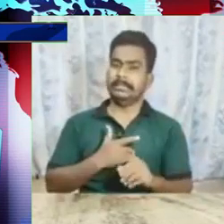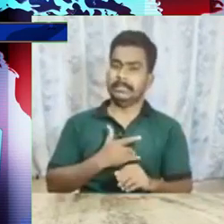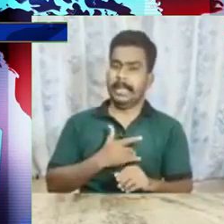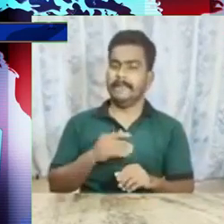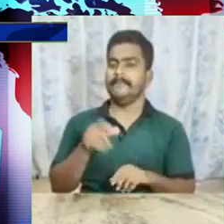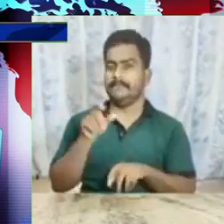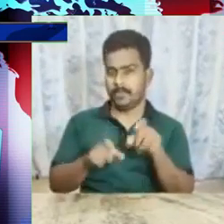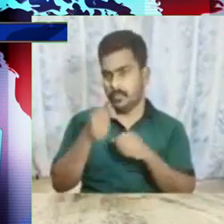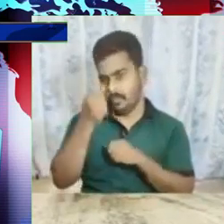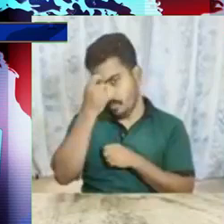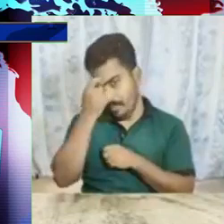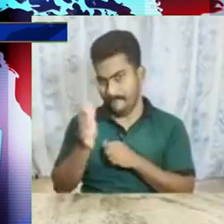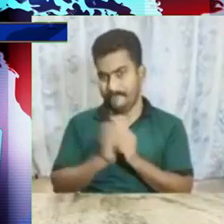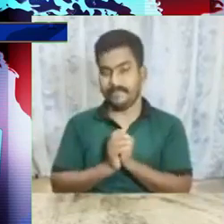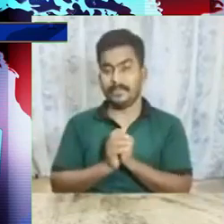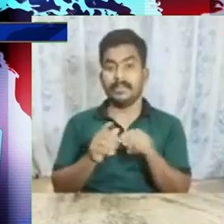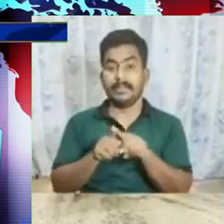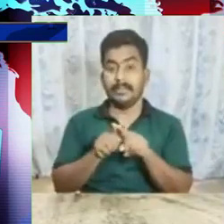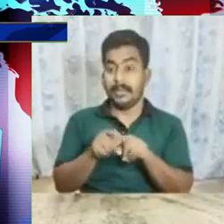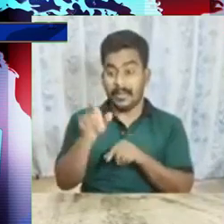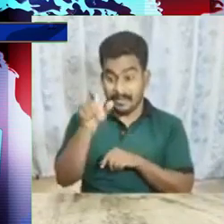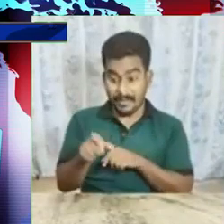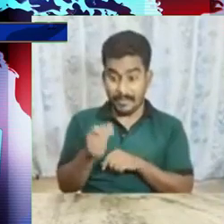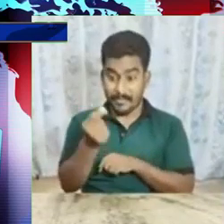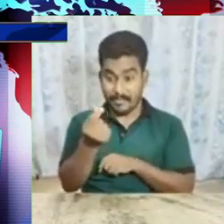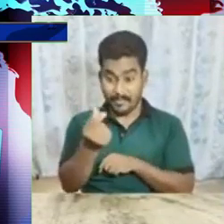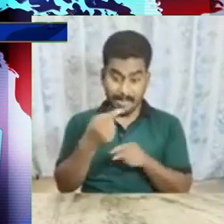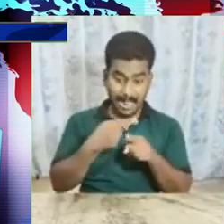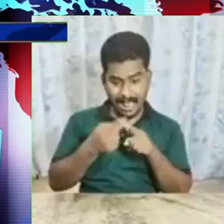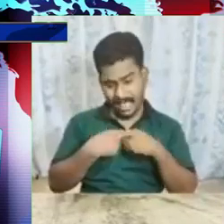ഒരു സ്വീകരണ പരിപാടിയും അനുവദിക്കുകയുമില്ല.